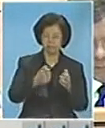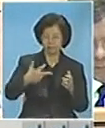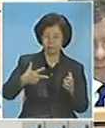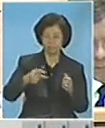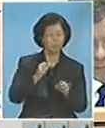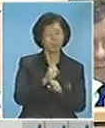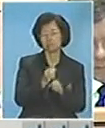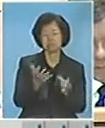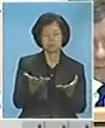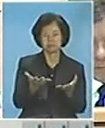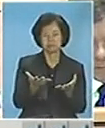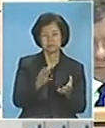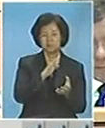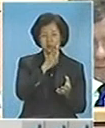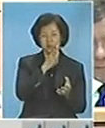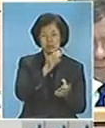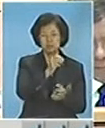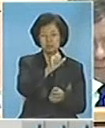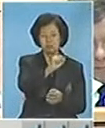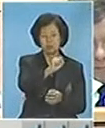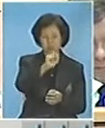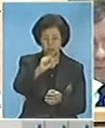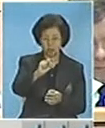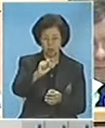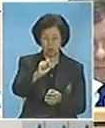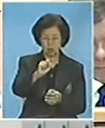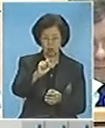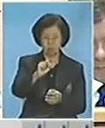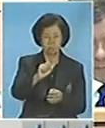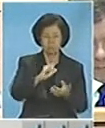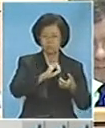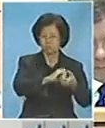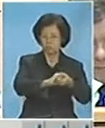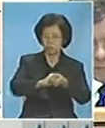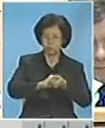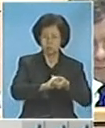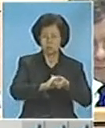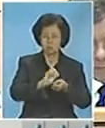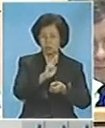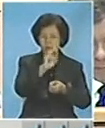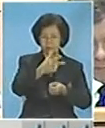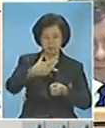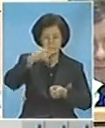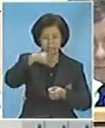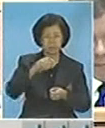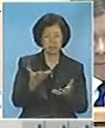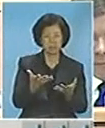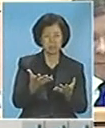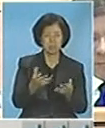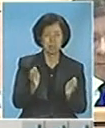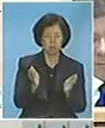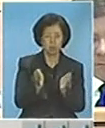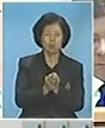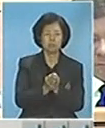ไรได้ถ้าหากสมาชิกสภาผู้แทนราษฎรไม่ความร่วมมือในการใช้ภาษาไทยและรวมถึ